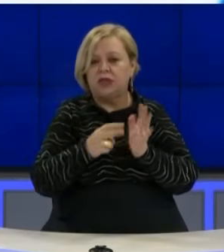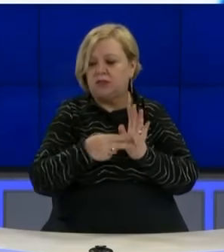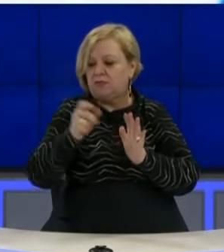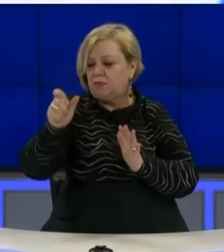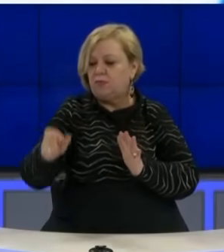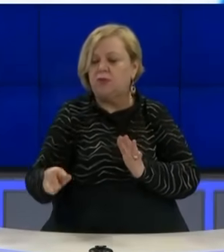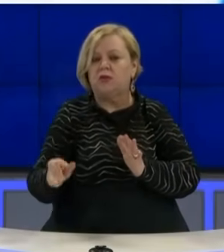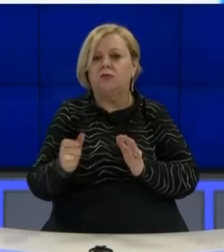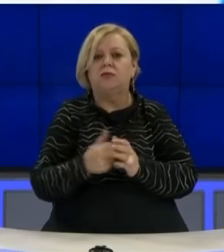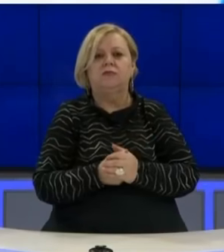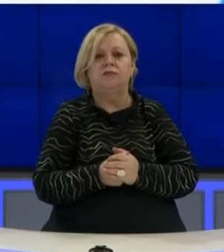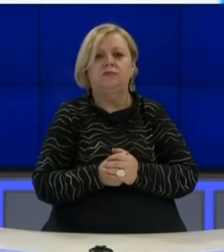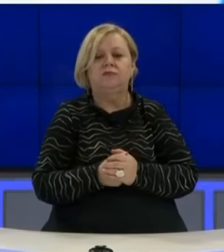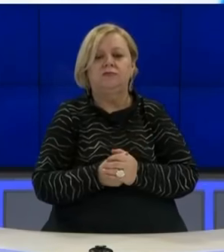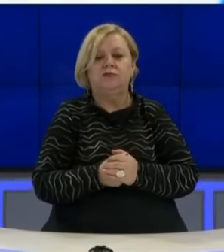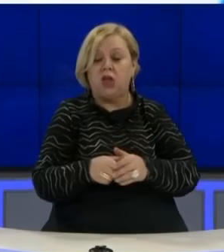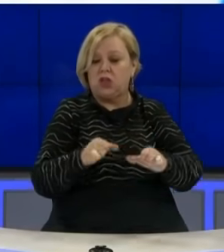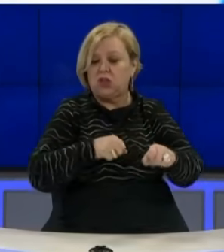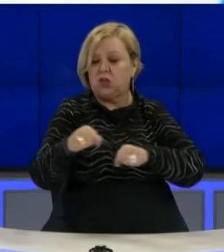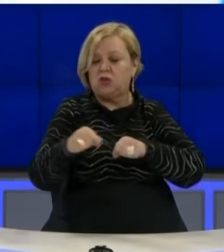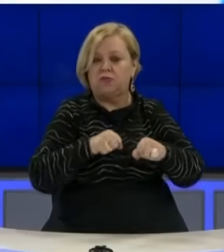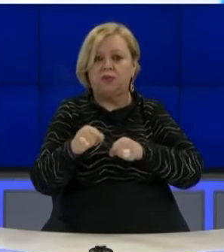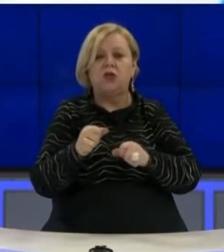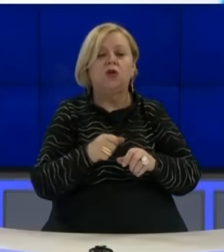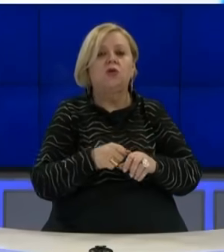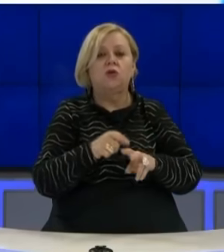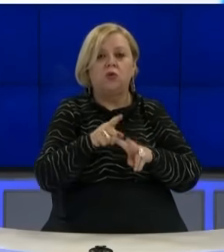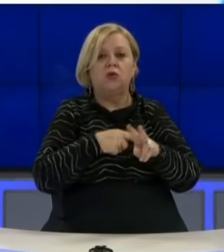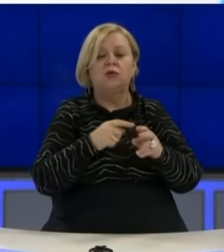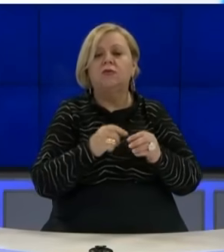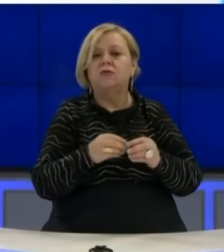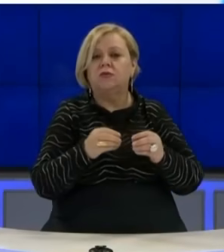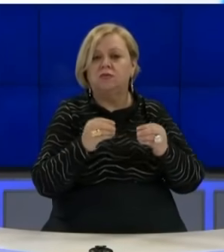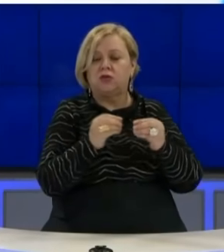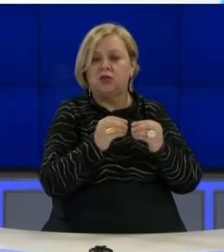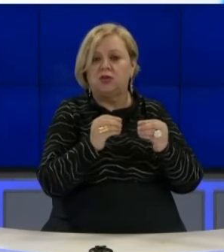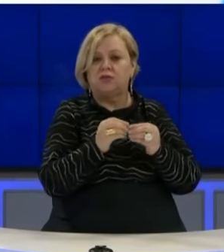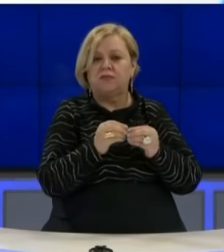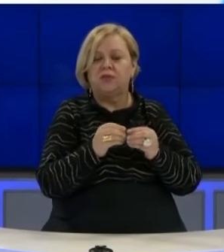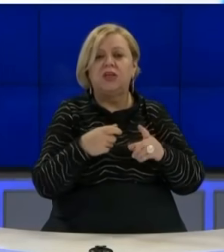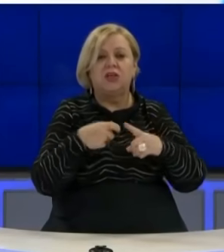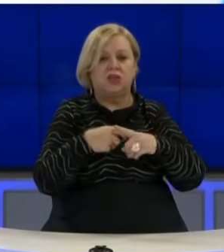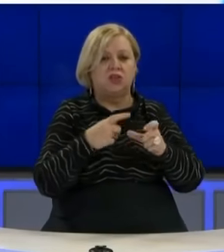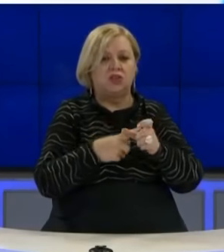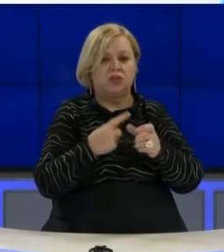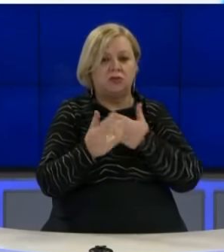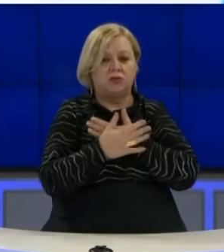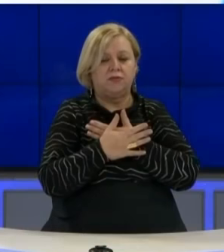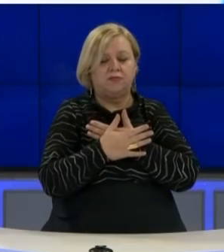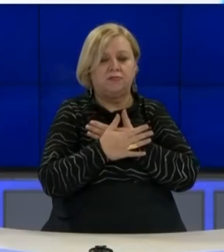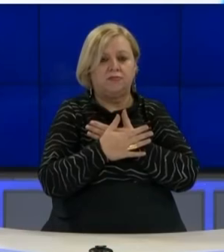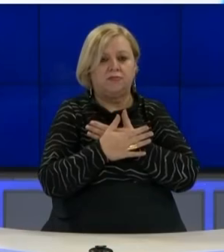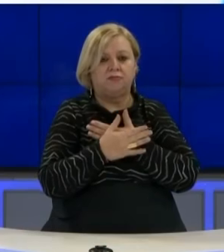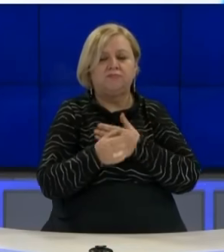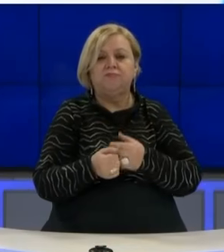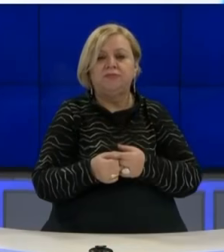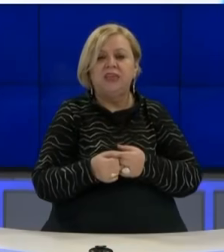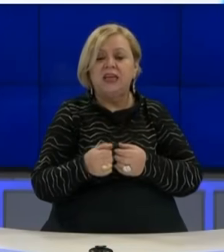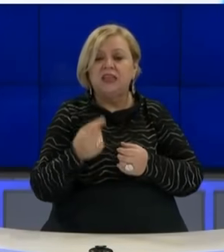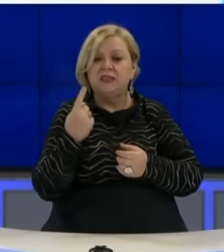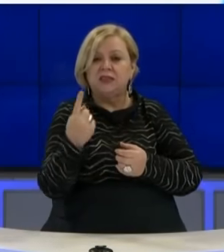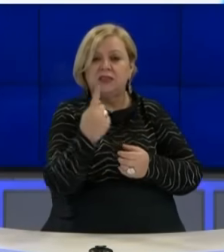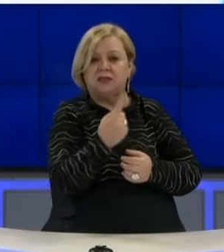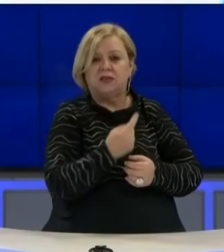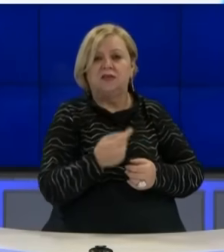pra drejtori i kësaj zyre Yll Buleshkaj, Komisionit Qendror të Zgjedhjeve, në secilën prej